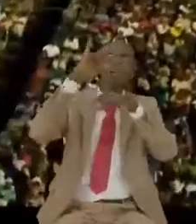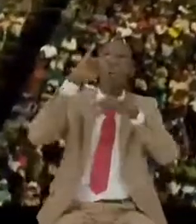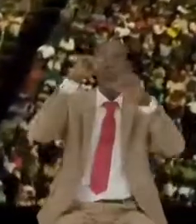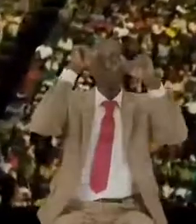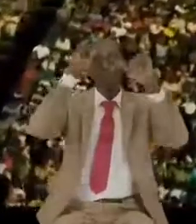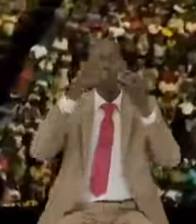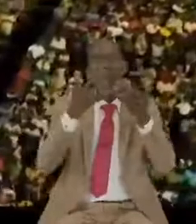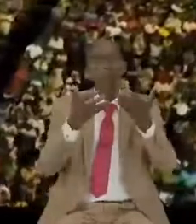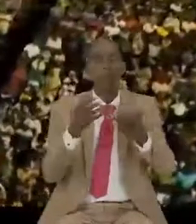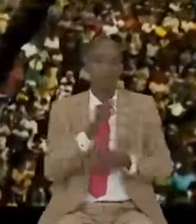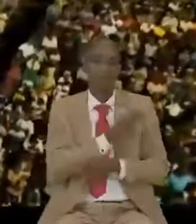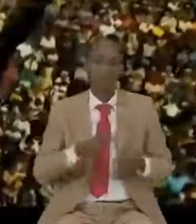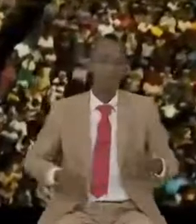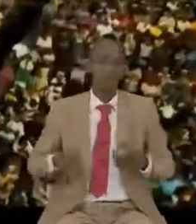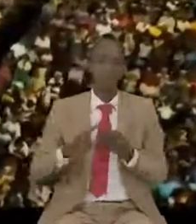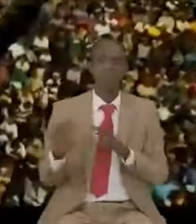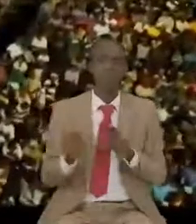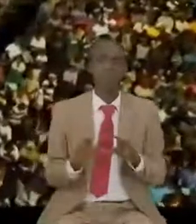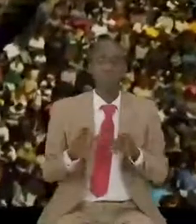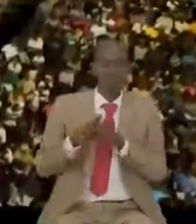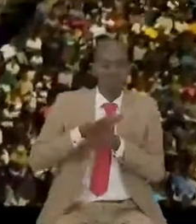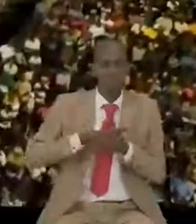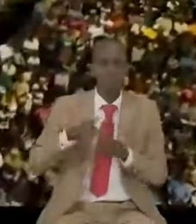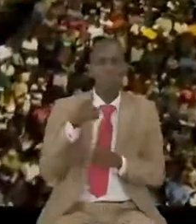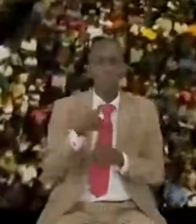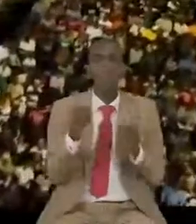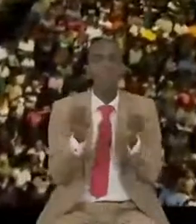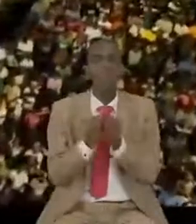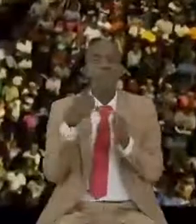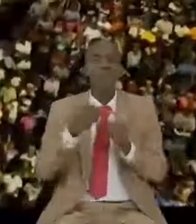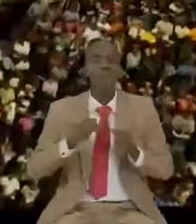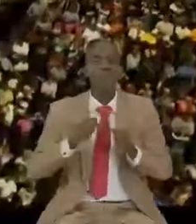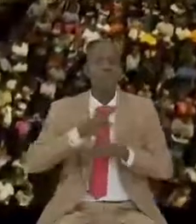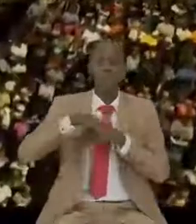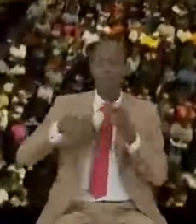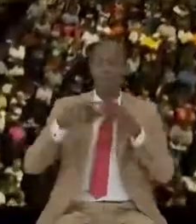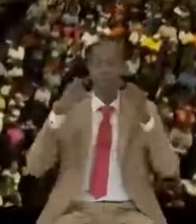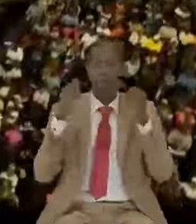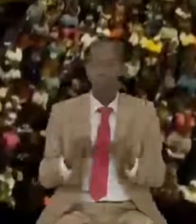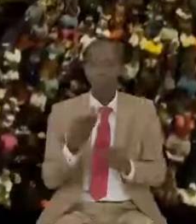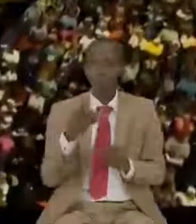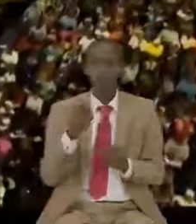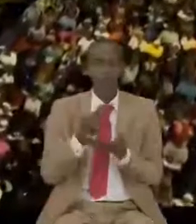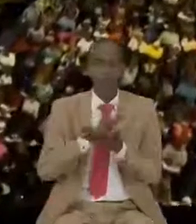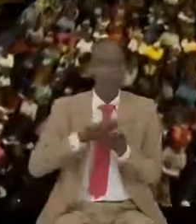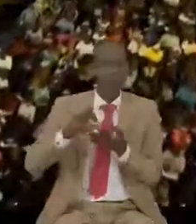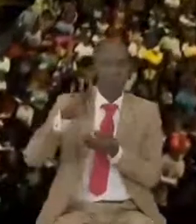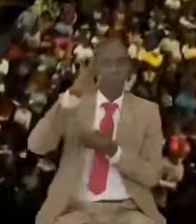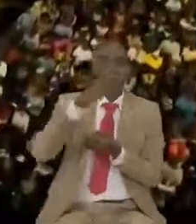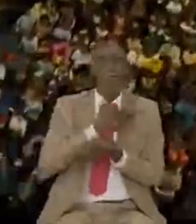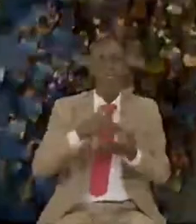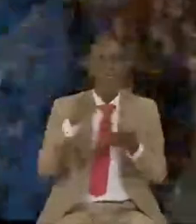Céleste veut qu'il fasse. Il l'a équipé de toute la puissance du Saint-Esprit et